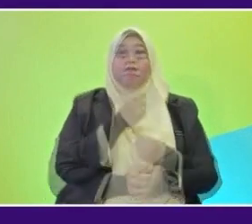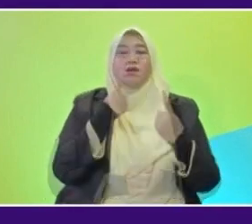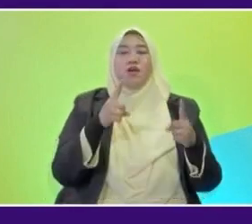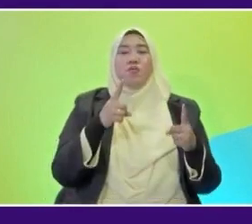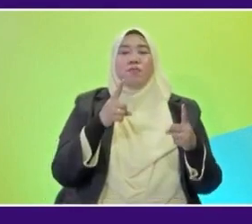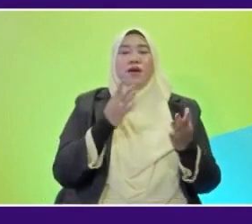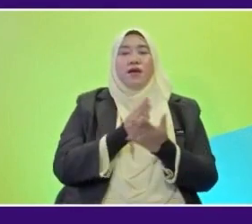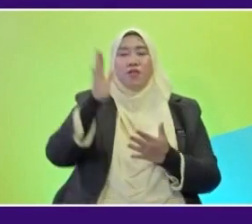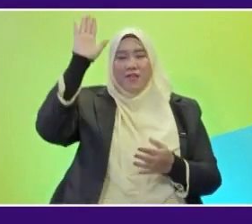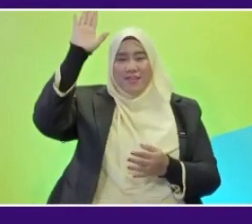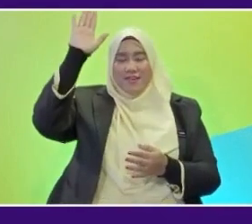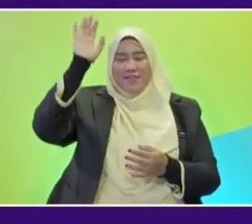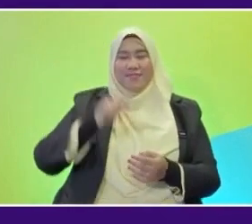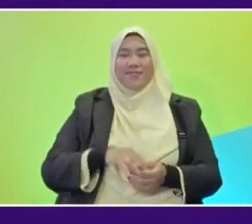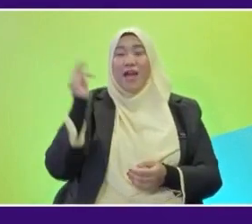oke